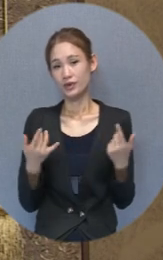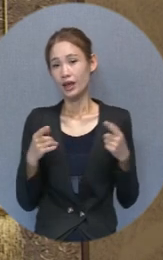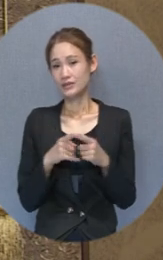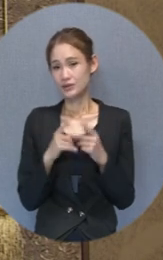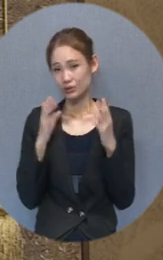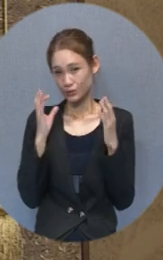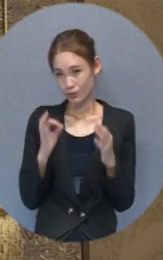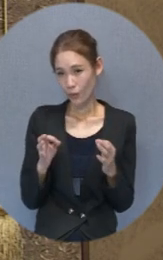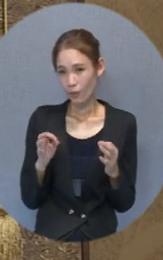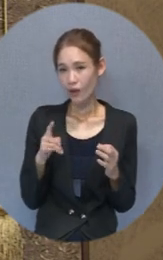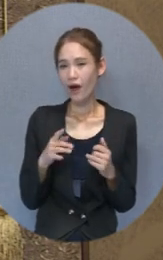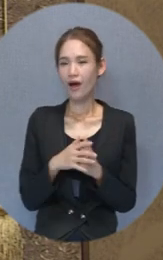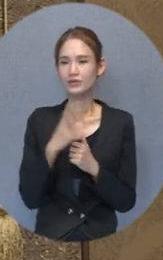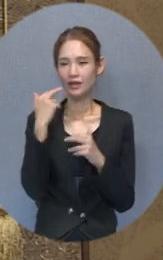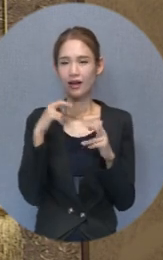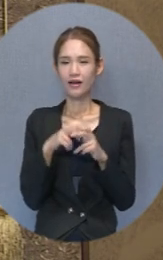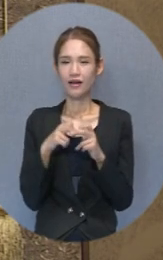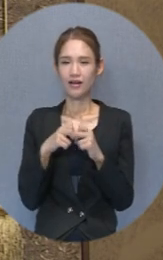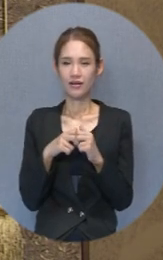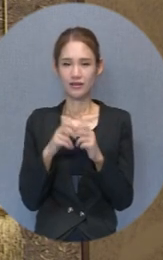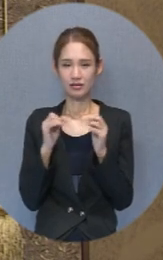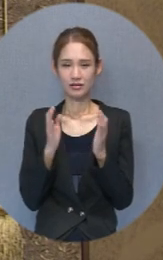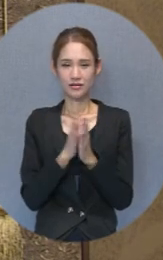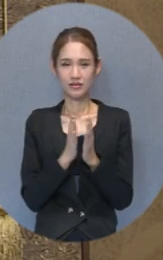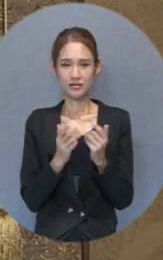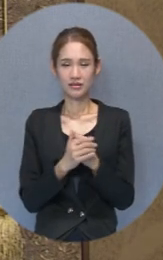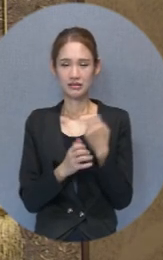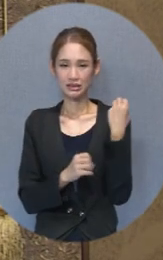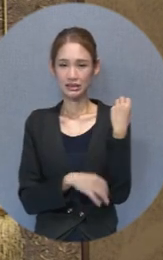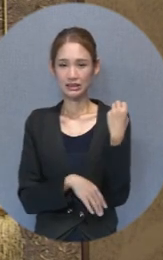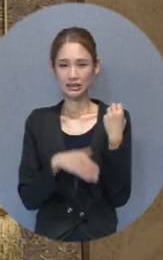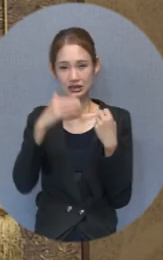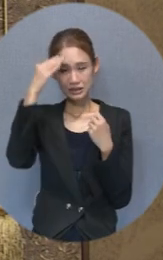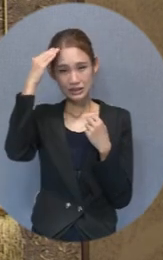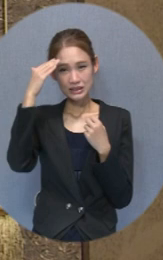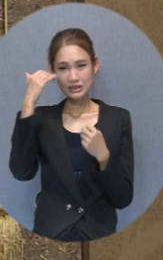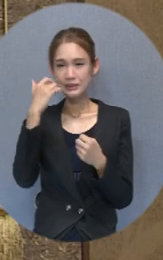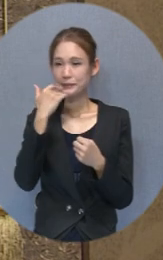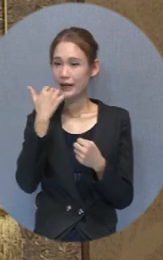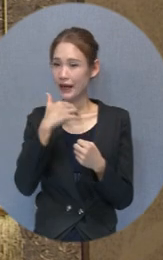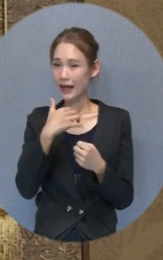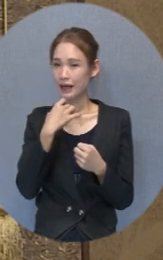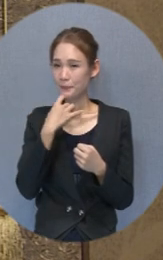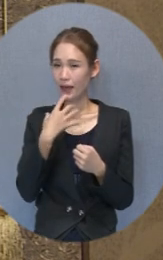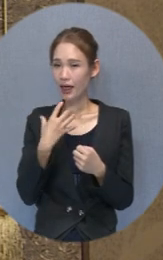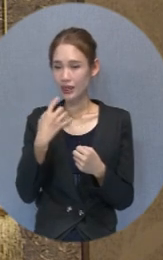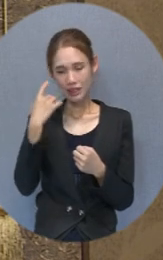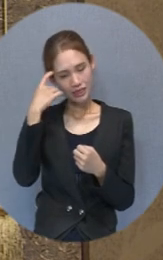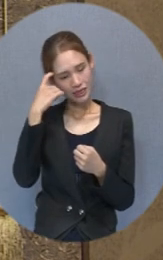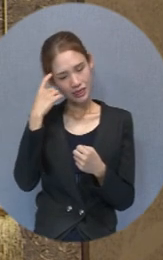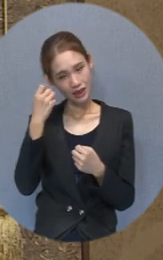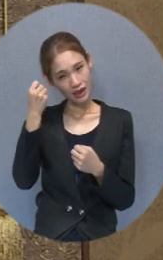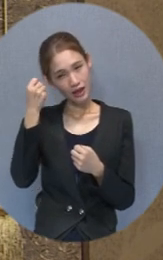보고 시각장애인이 보는 교구제는 원래 흑백만 있다 이렇게 생각할 수도 있는데